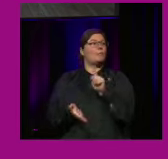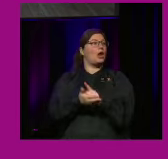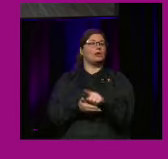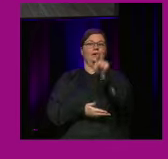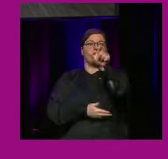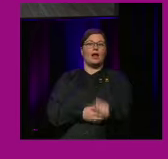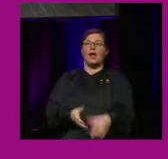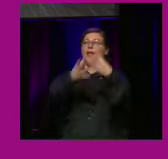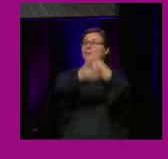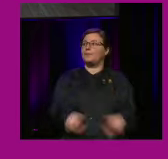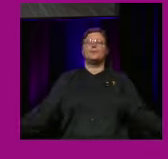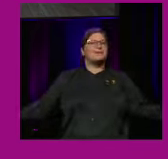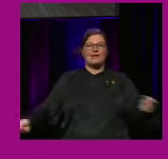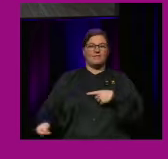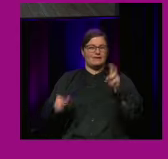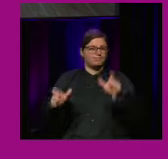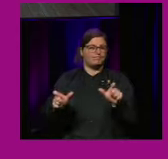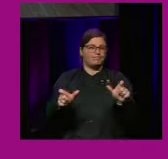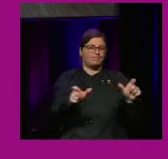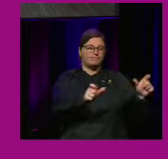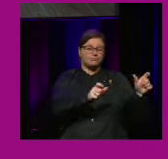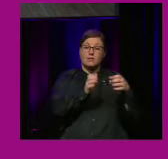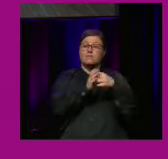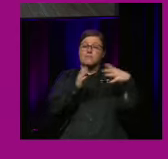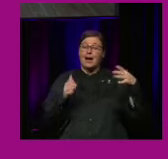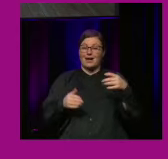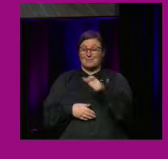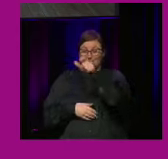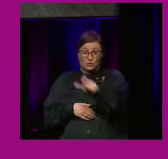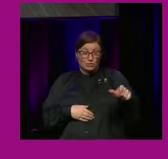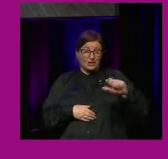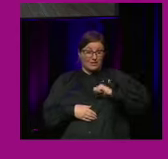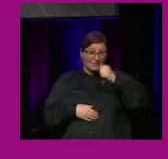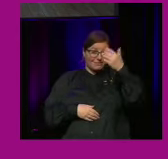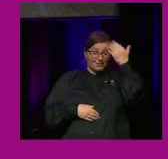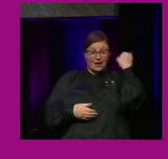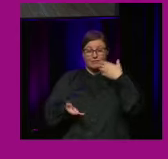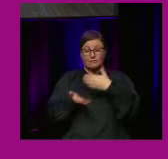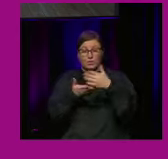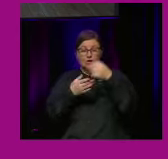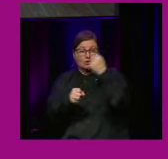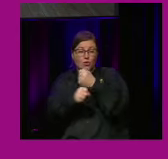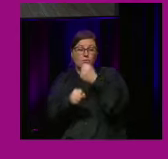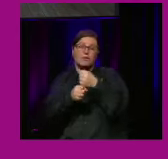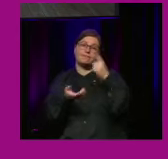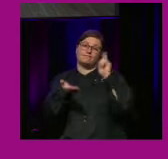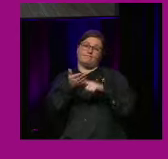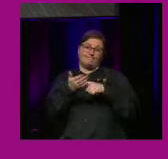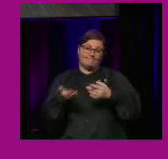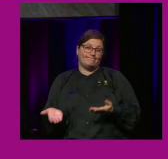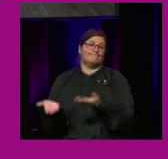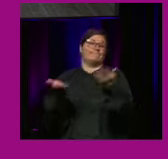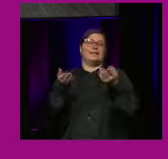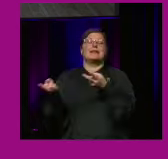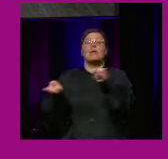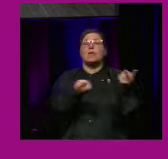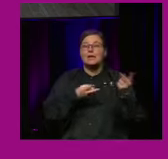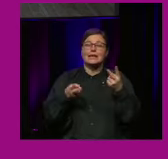ett sätt att se till att enskilda individer kan fortsätta att verka för demokrati och för mänskliga